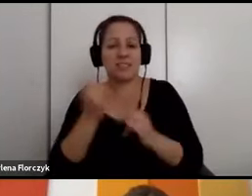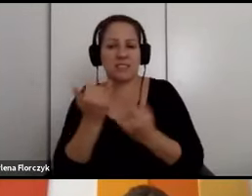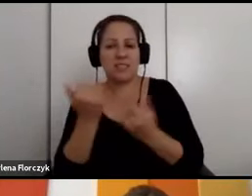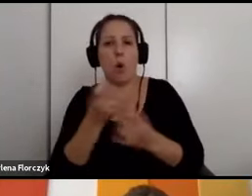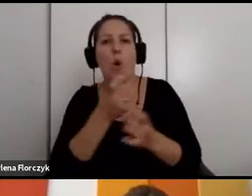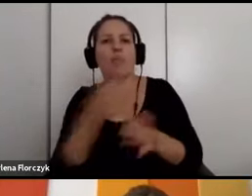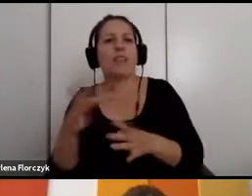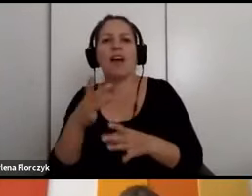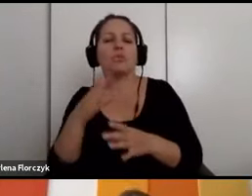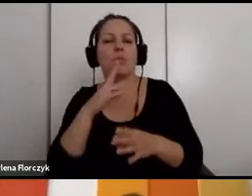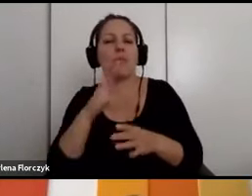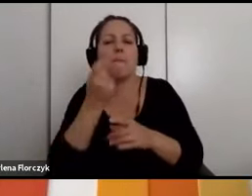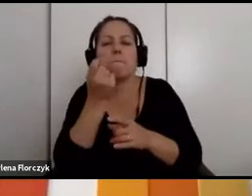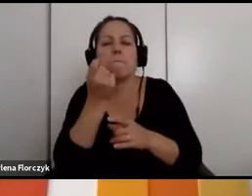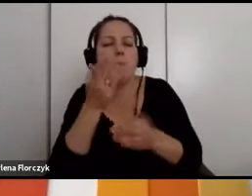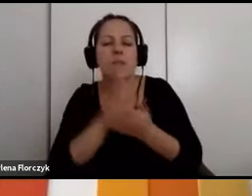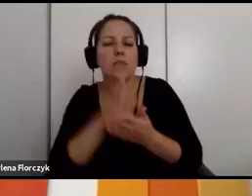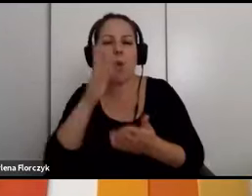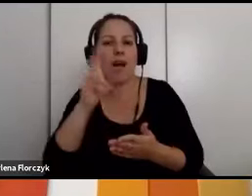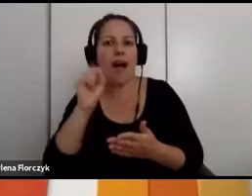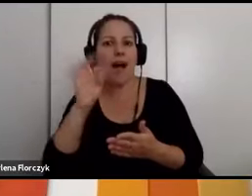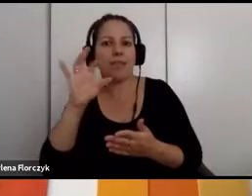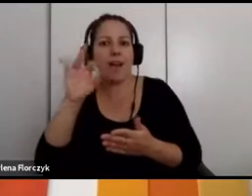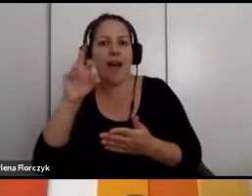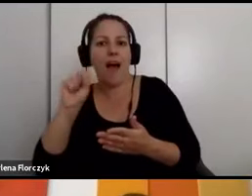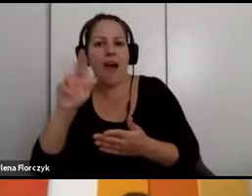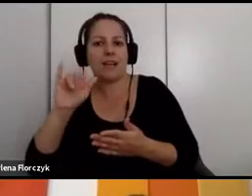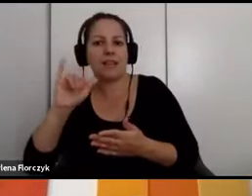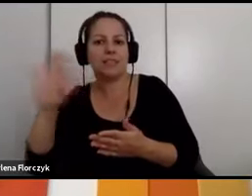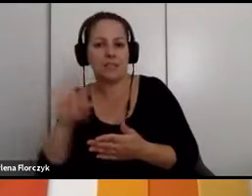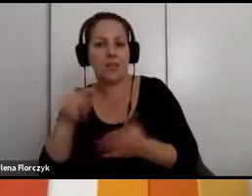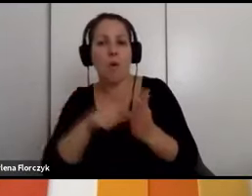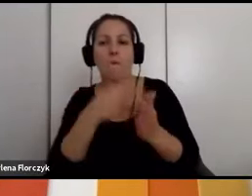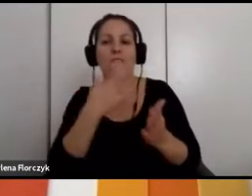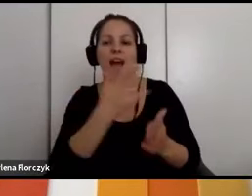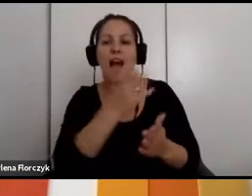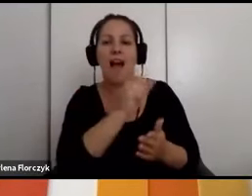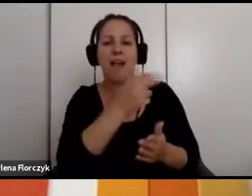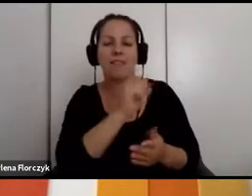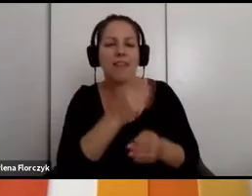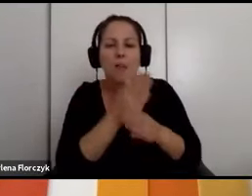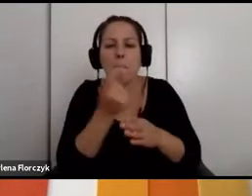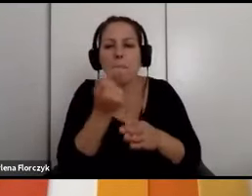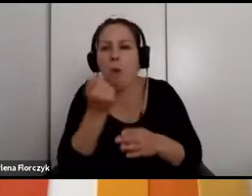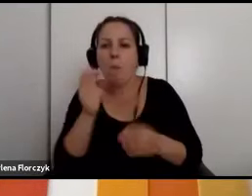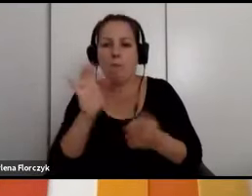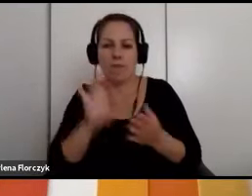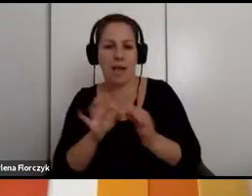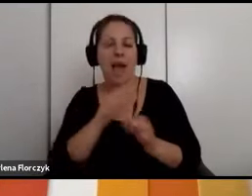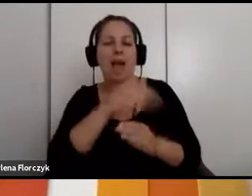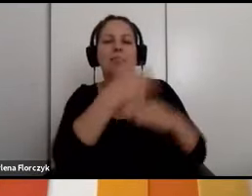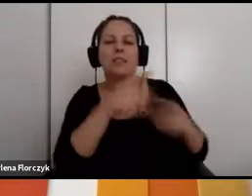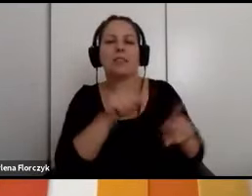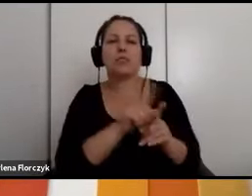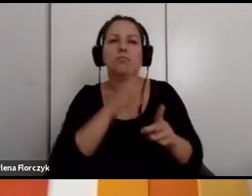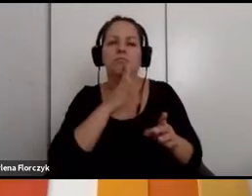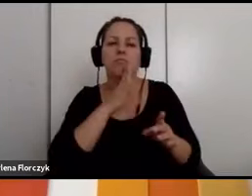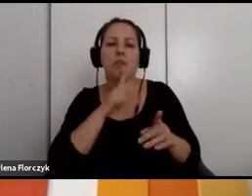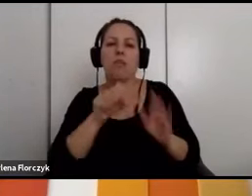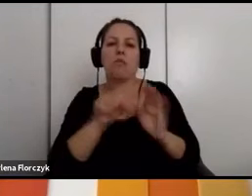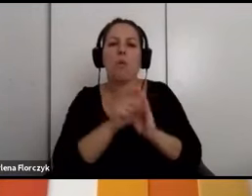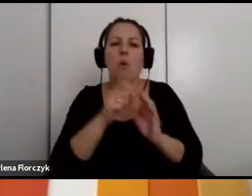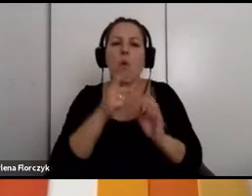momenty, które zmieniają nas. I to jest to, o czym mówiła Ania, ale też teatr jest dobrym punktem wyjścia do rozmowy.